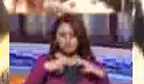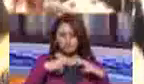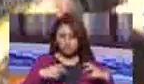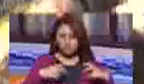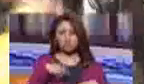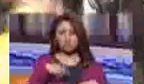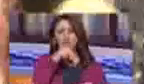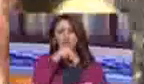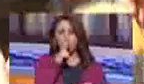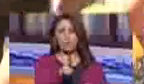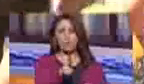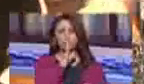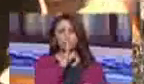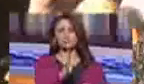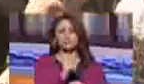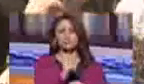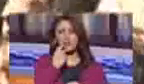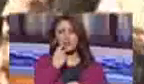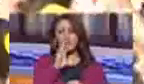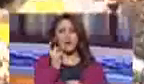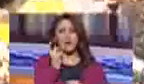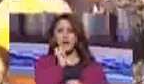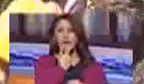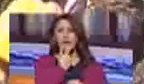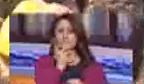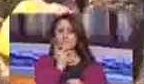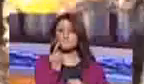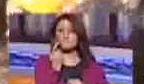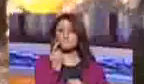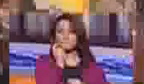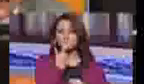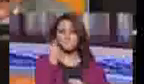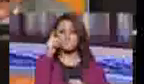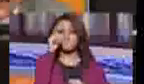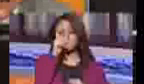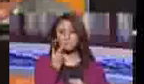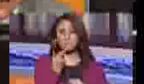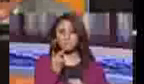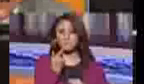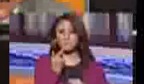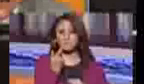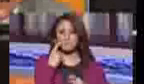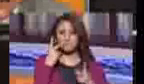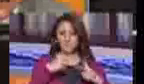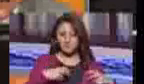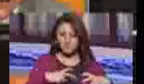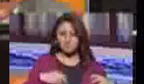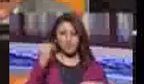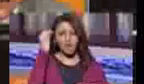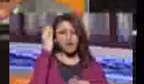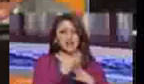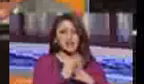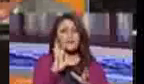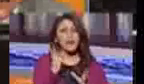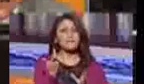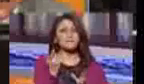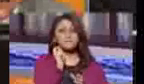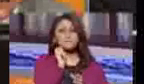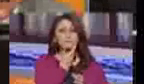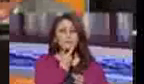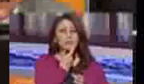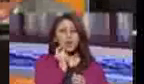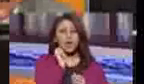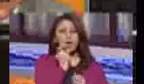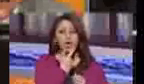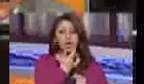طيب دكتور عماد، متوقع امتى ان شاء الله يصدر التقرير النهائي، تقرير التشريح النهائي؟ ان شاء الله. امتى ان شاء الله؟ ما انا